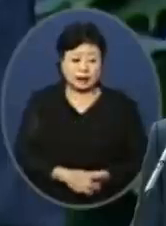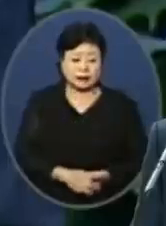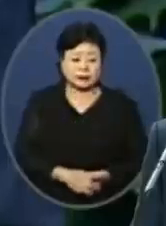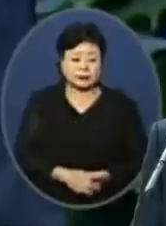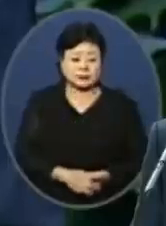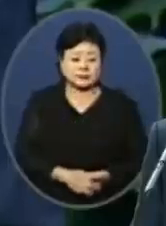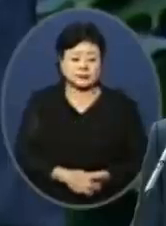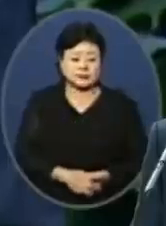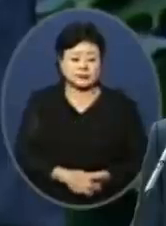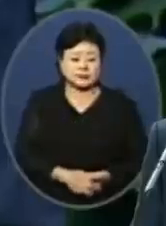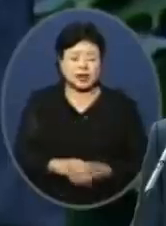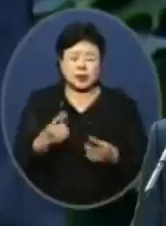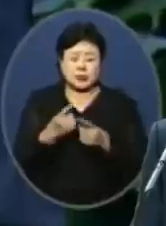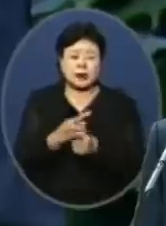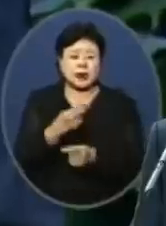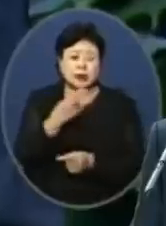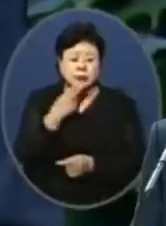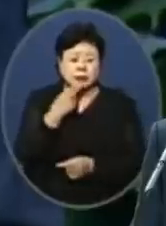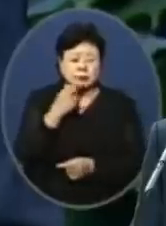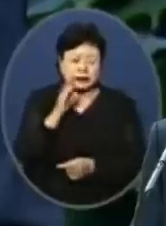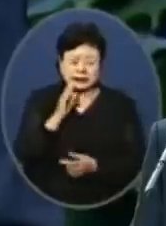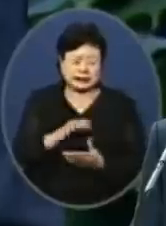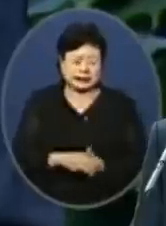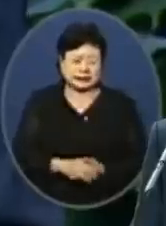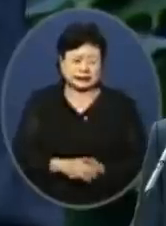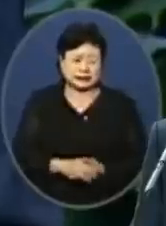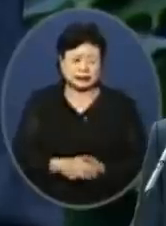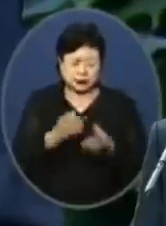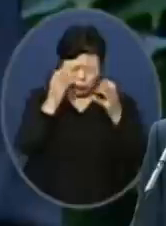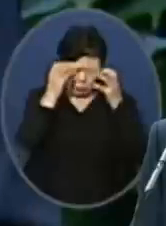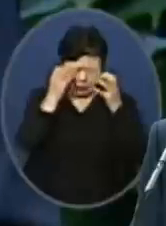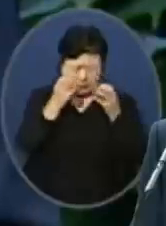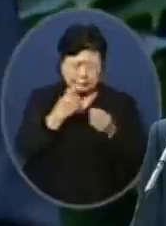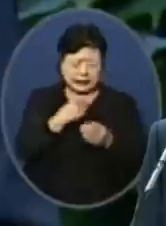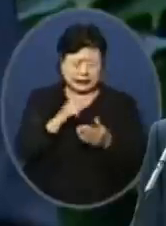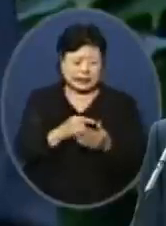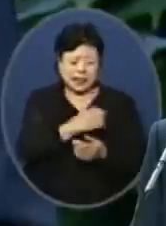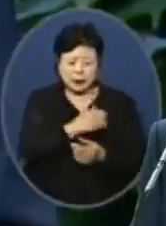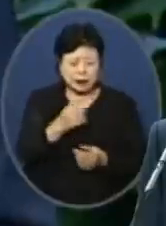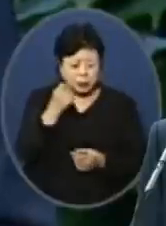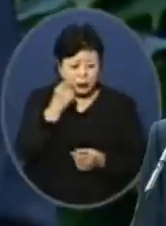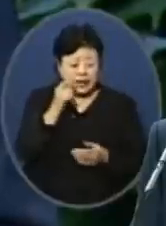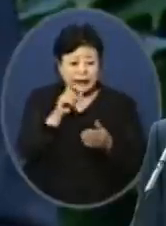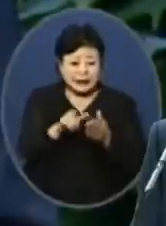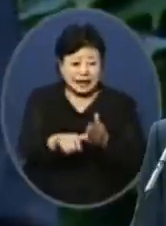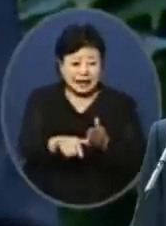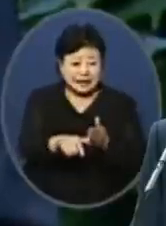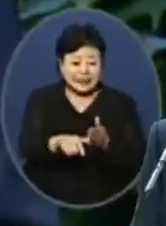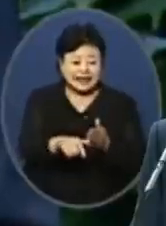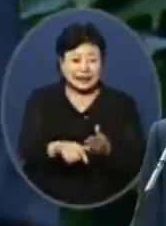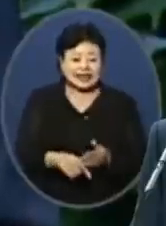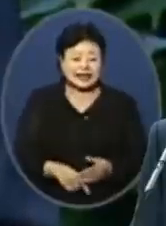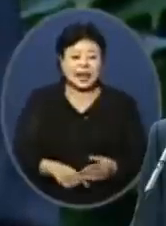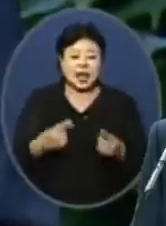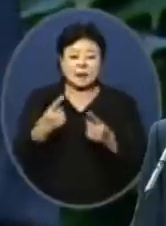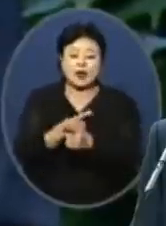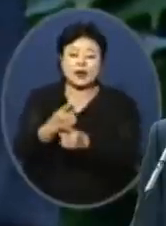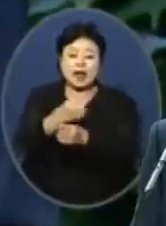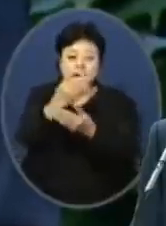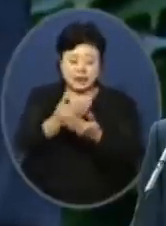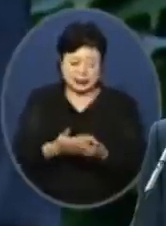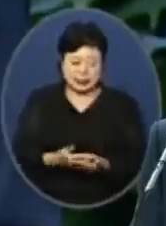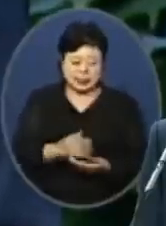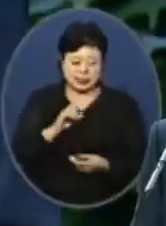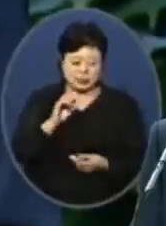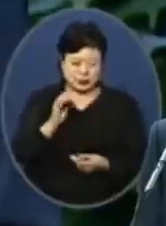평만한 생활 속에서 난 깨어지지 않습니다. 고난을 당해서 감당할 수 없으면 깨어지기 시작하는 것입니다. 이